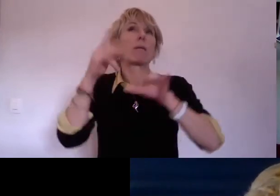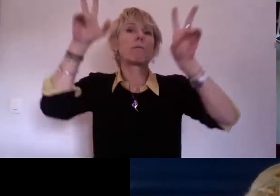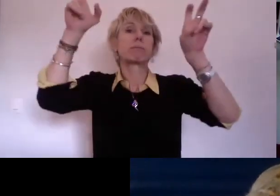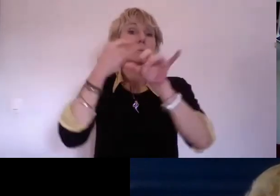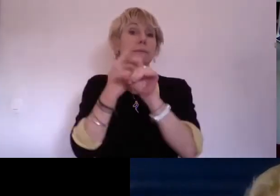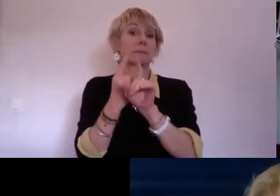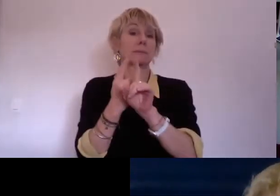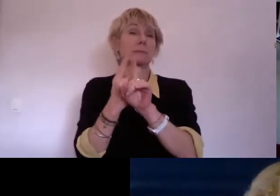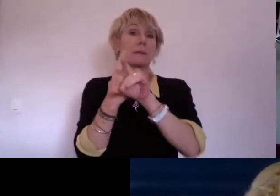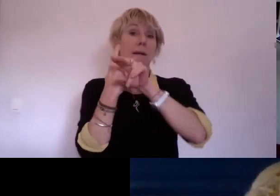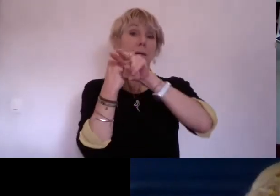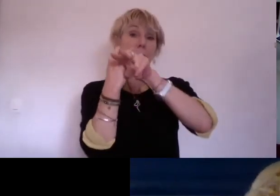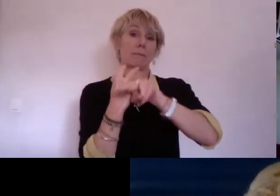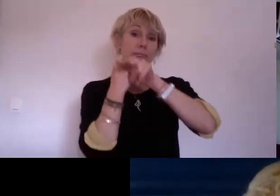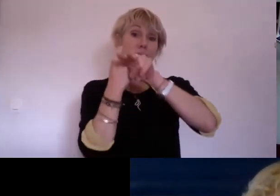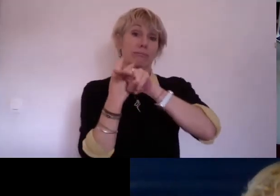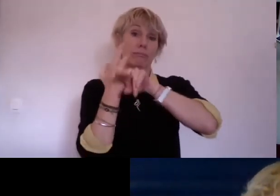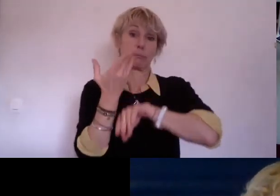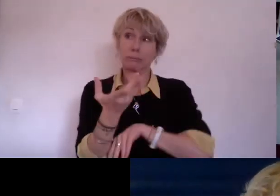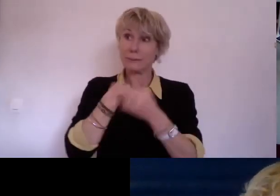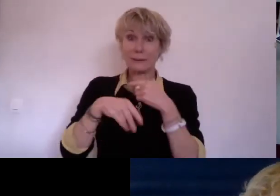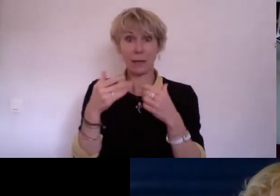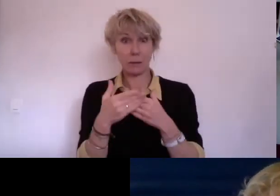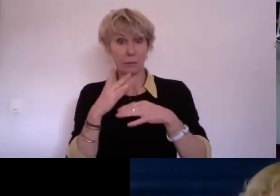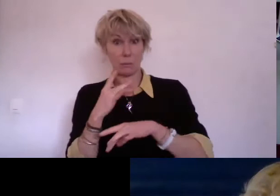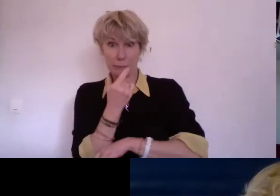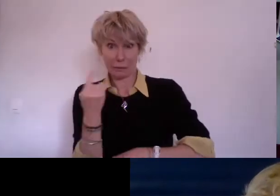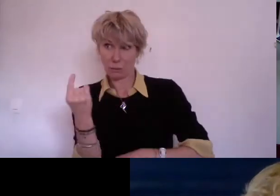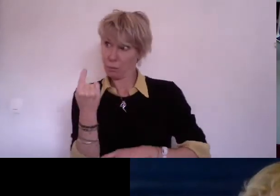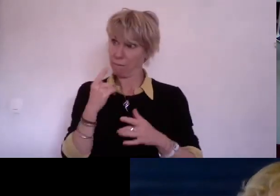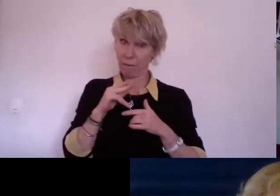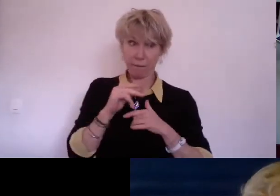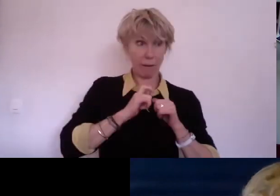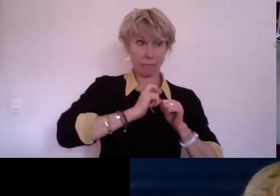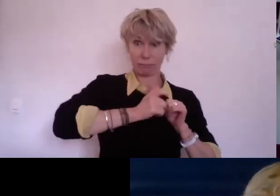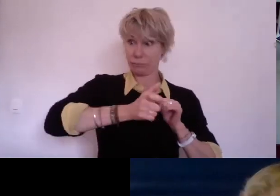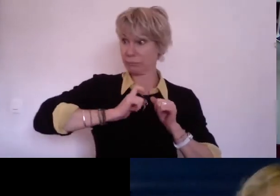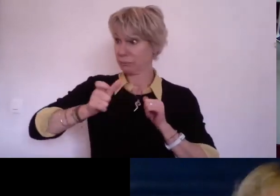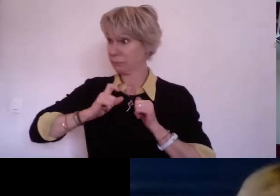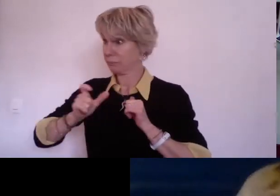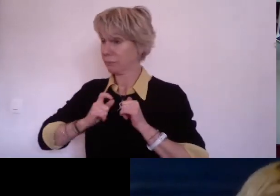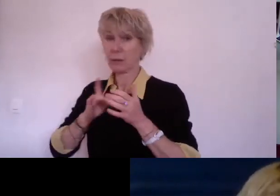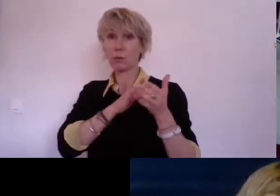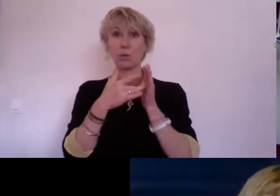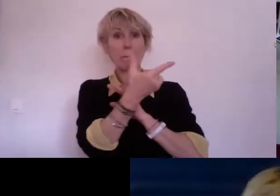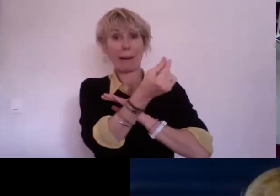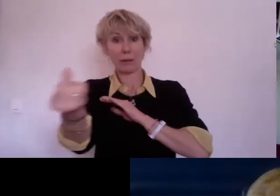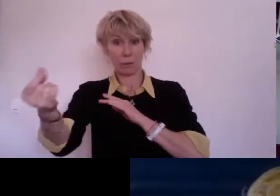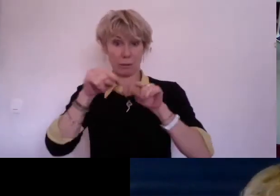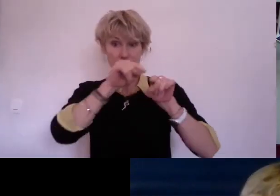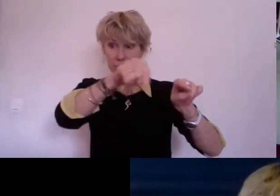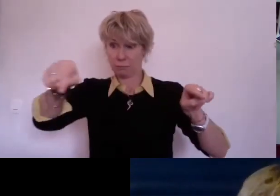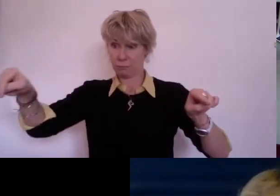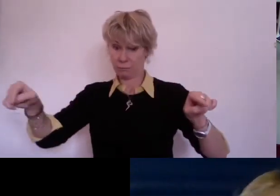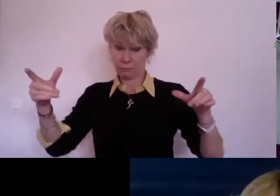est vraiment interpartenarial. C'est-à-dire qu'on va co-construire avec tous les partenaires, tous ceux avec lesquels